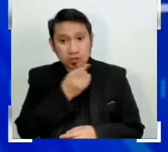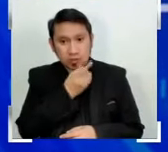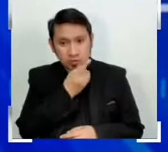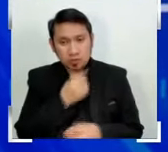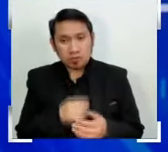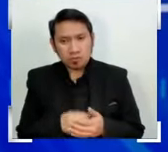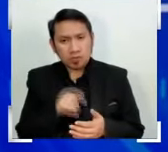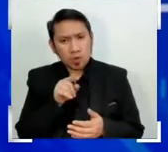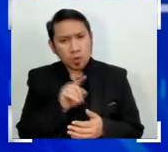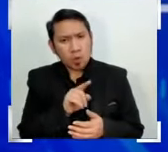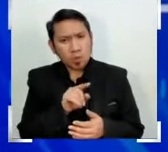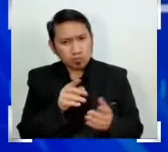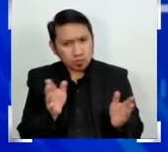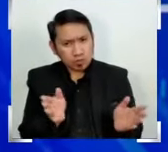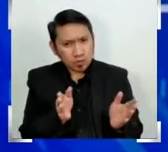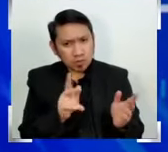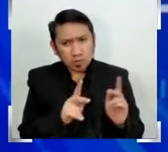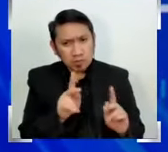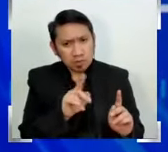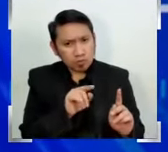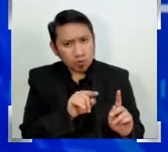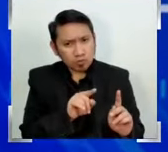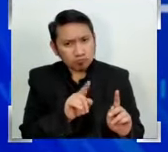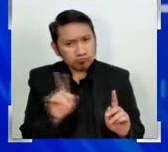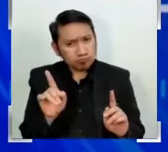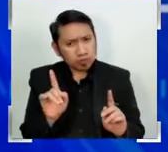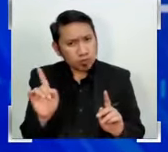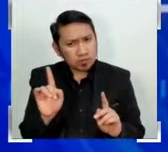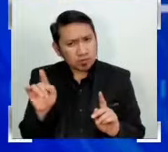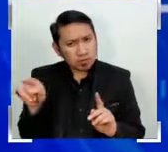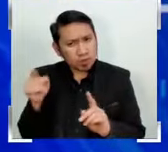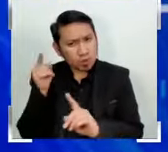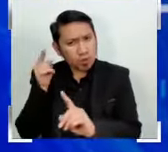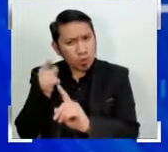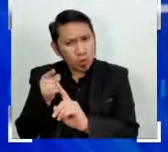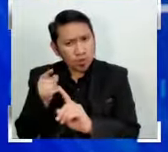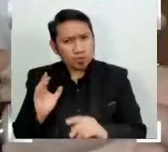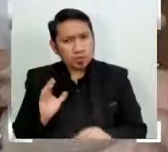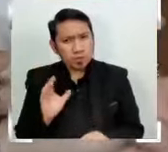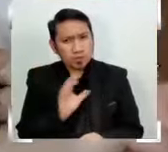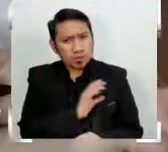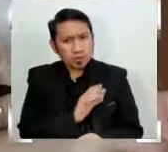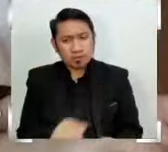kung anong motibo ng Kongreso. Saksi sina Ian Cruz at Mav Gonzalez.